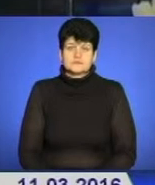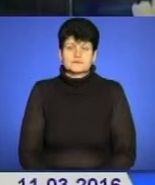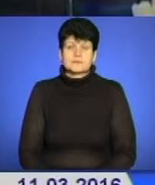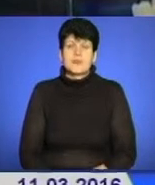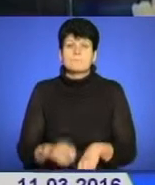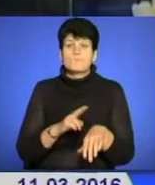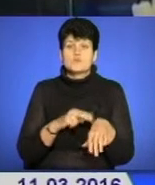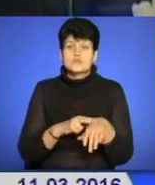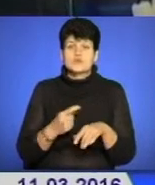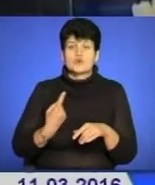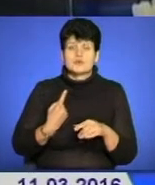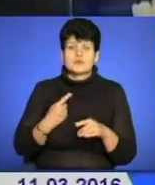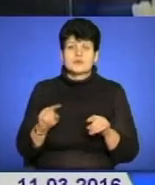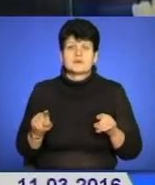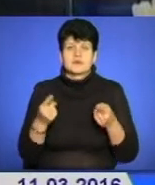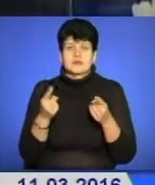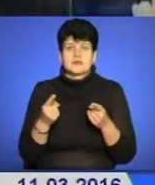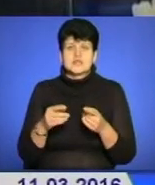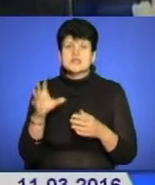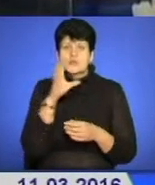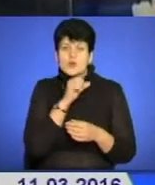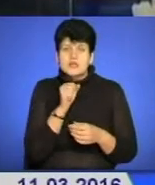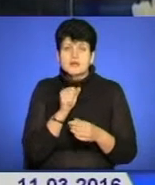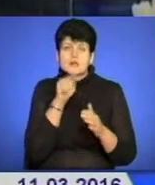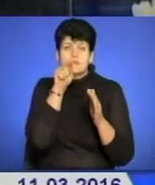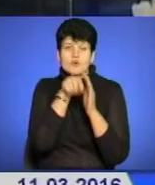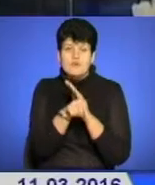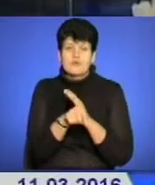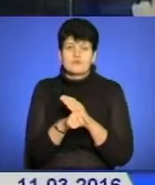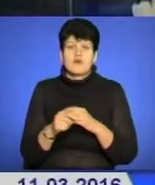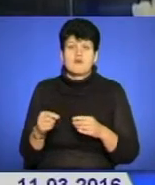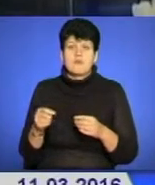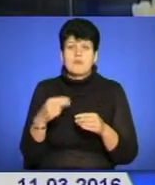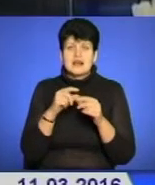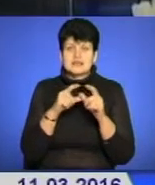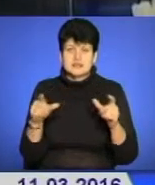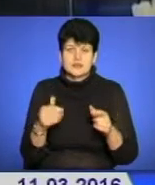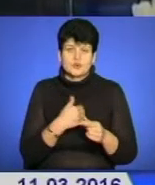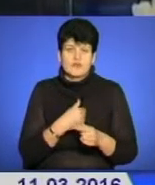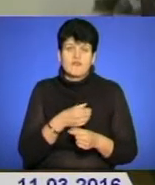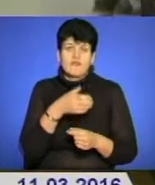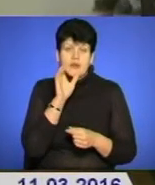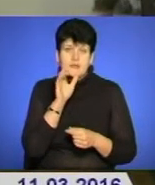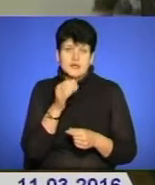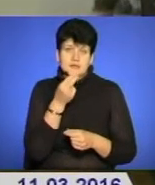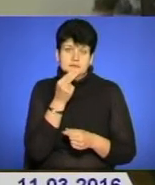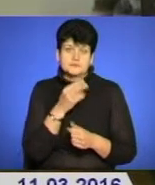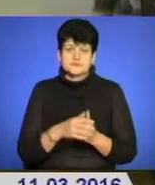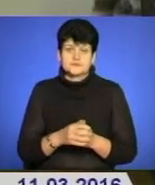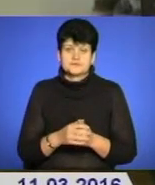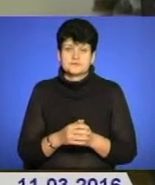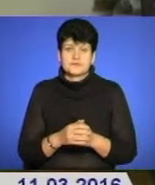Поліція охорони затримала злодія гостролера, який проник до магазину, аби випити та закусити. Дивіться далі. На